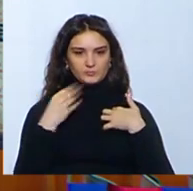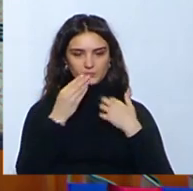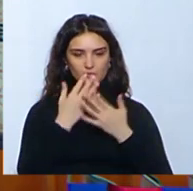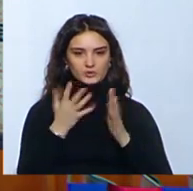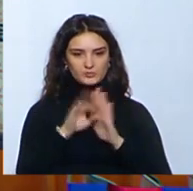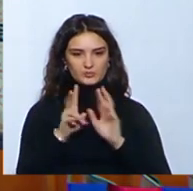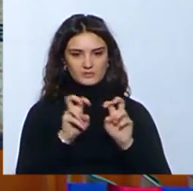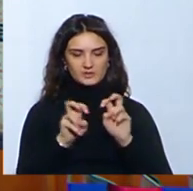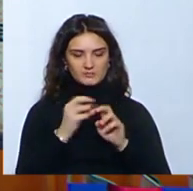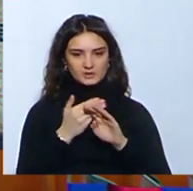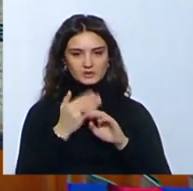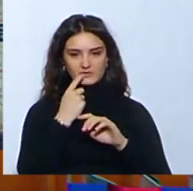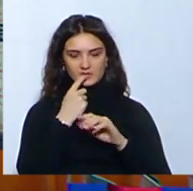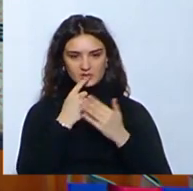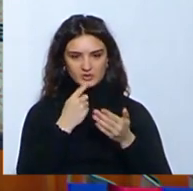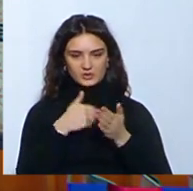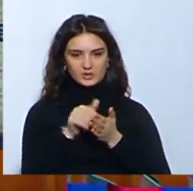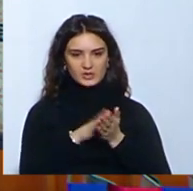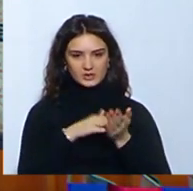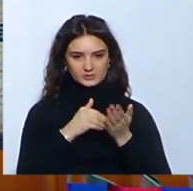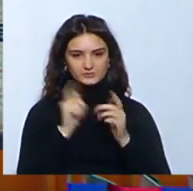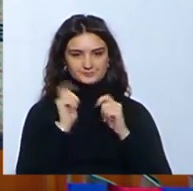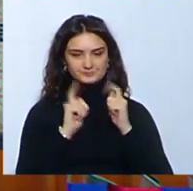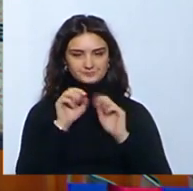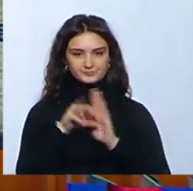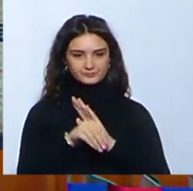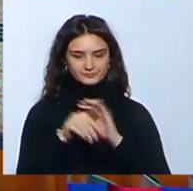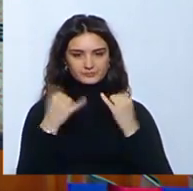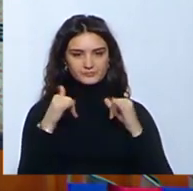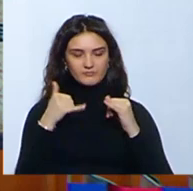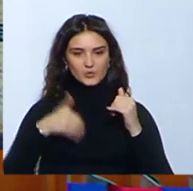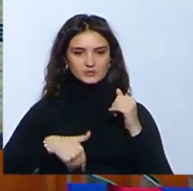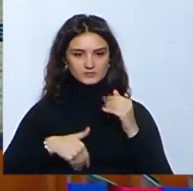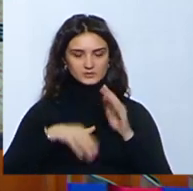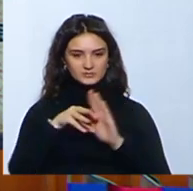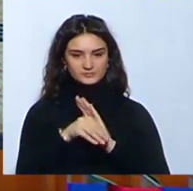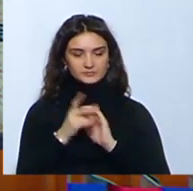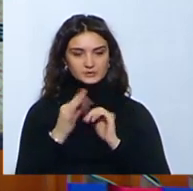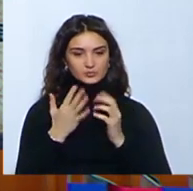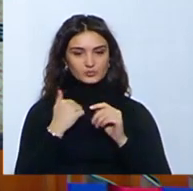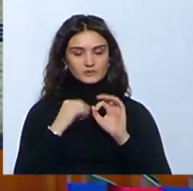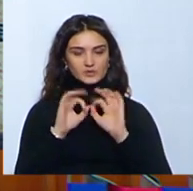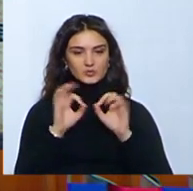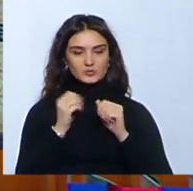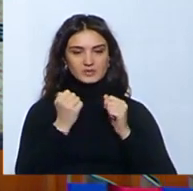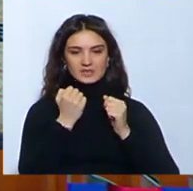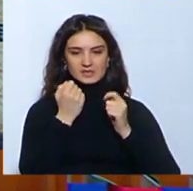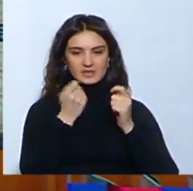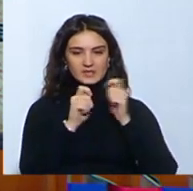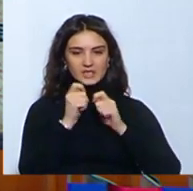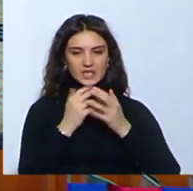პროდუქტებში ვეძებოთ, მაგალითად კვერცხში, კარაქში, რძის ნაწარმში, საქონლის ღვიძლში. მაგრამ თუ ჩვენ ვლაპარაკობთ ნივთიერებებზე,